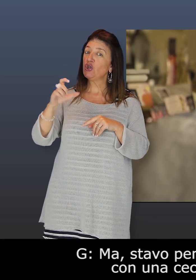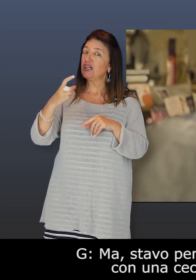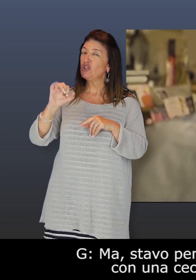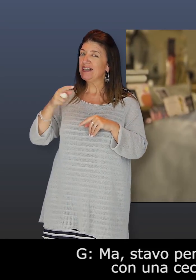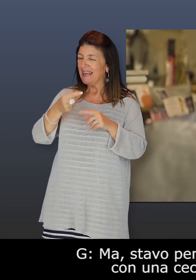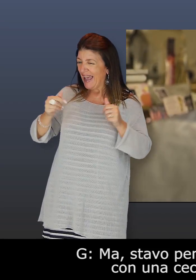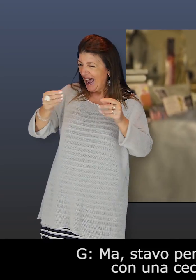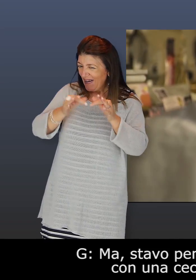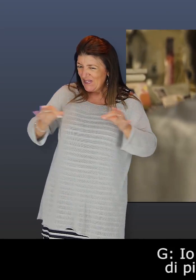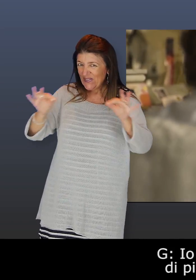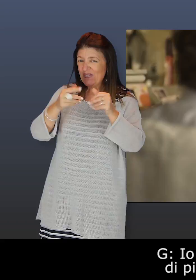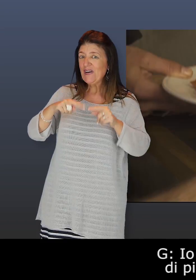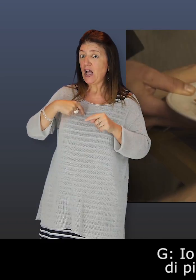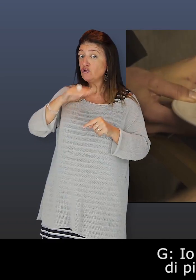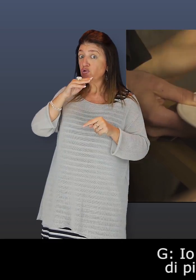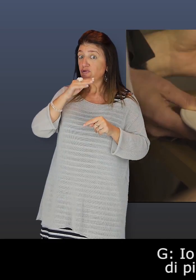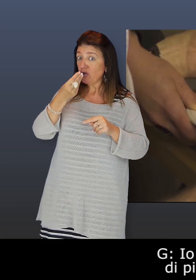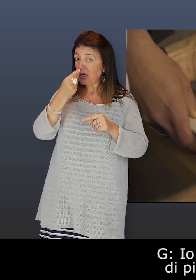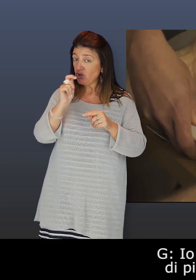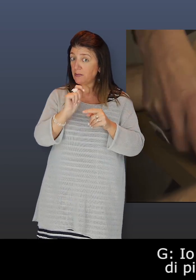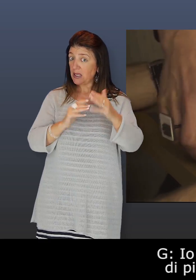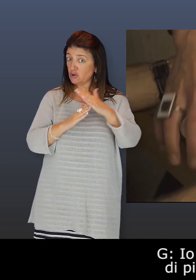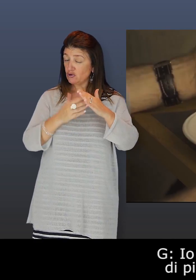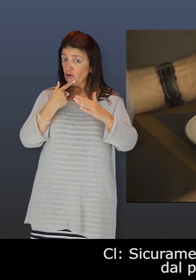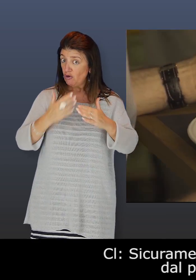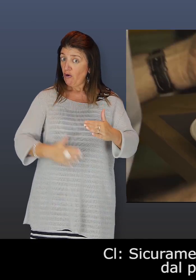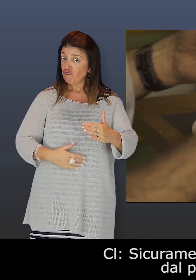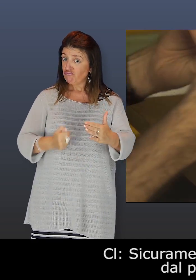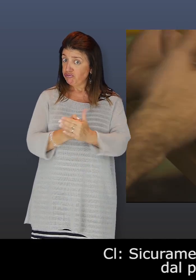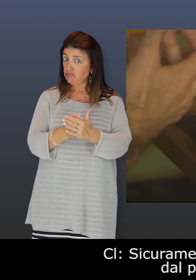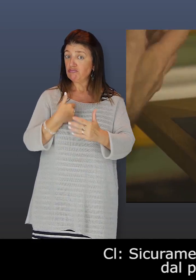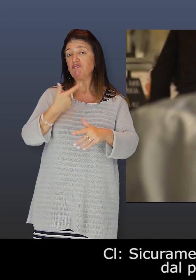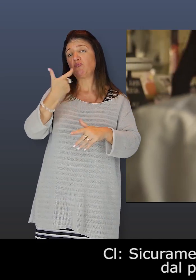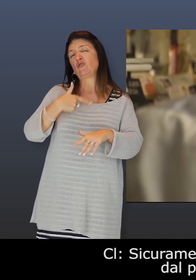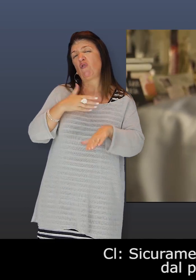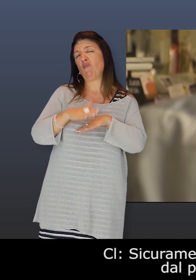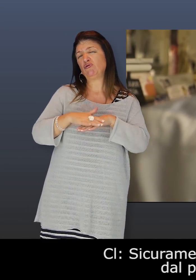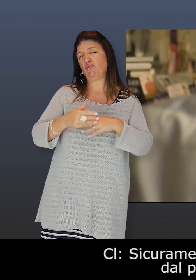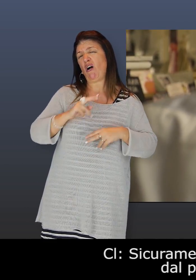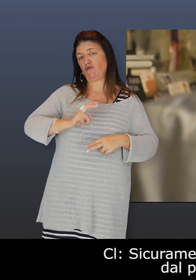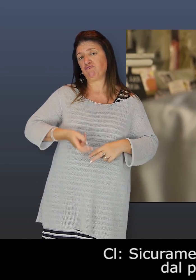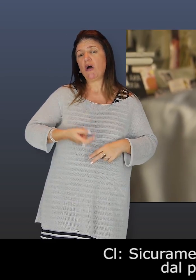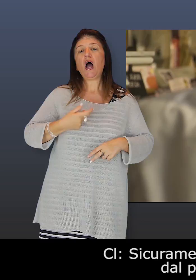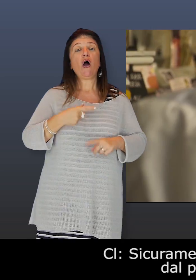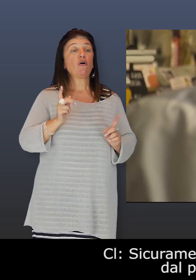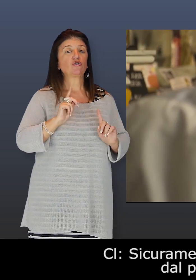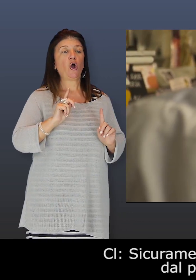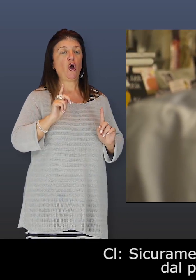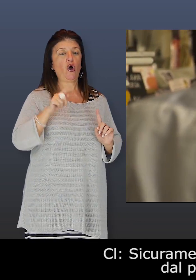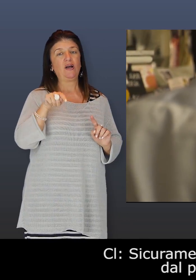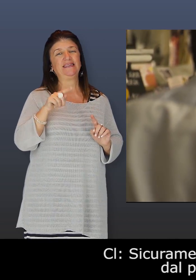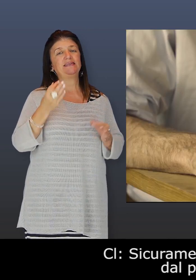è sufficiente per un pranzo? Cioè, io sono abituato a qualcosa di più sostanzioso in genere. Sicuramente. Questo è un piatto equilibrato dal punto di